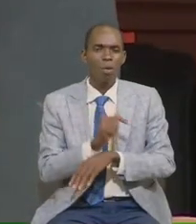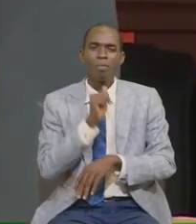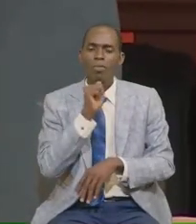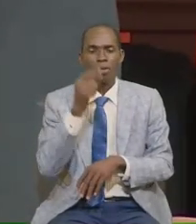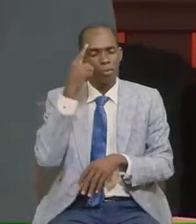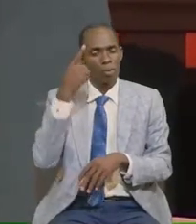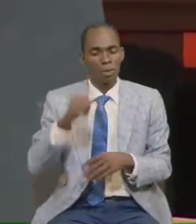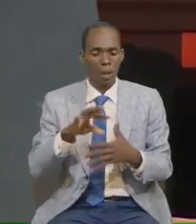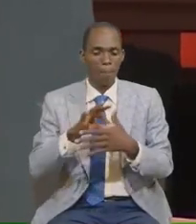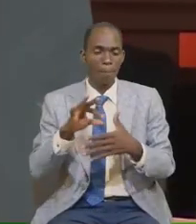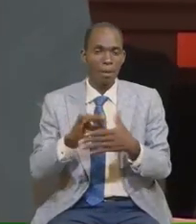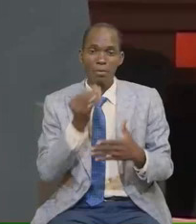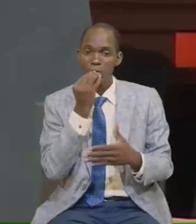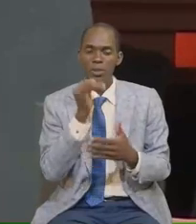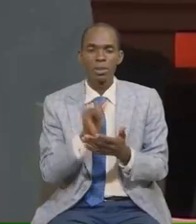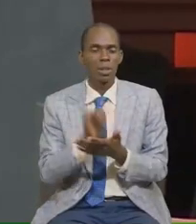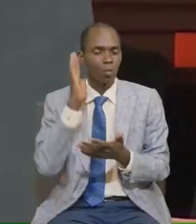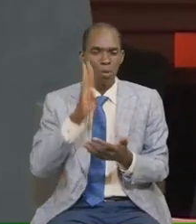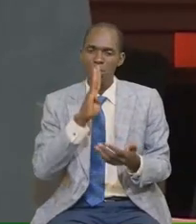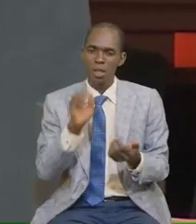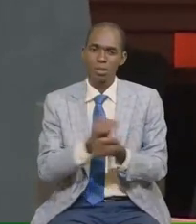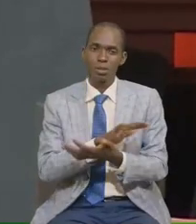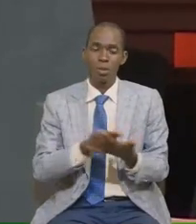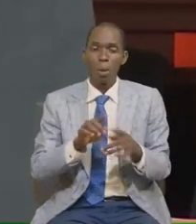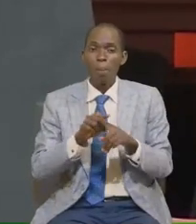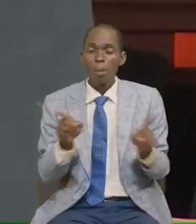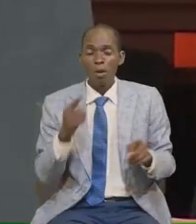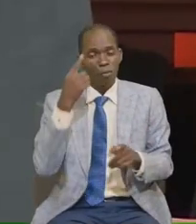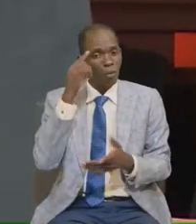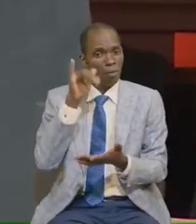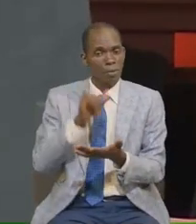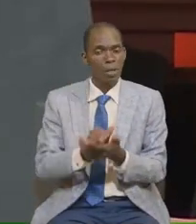mais pour celle qui subsiste pour la vie éternelle,